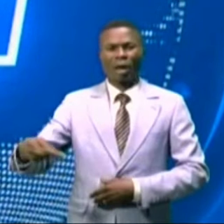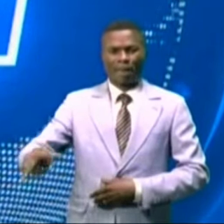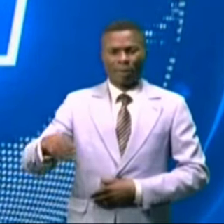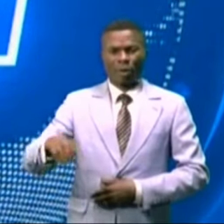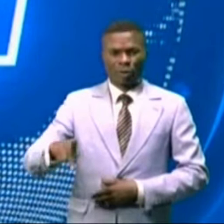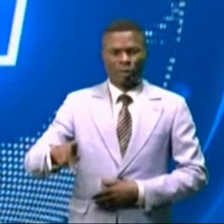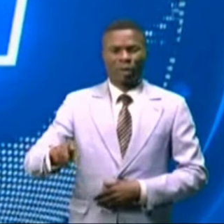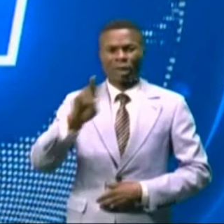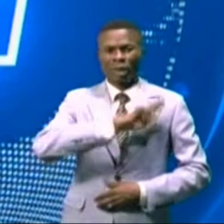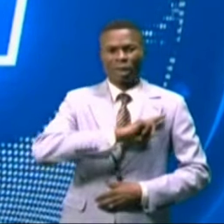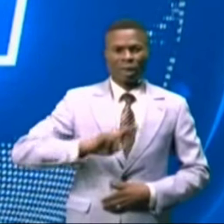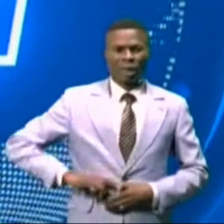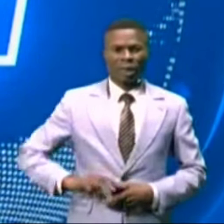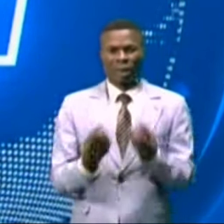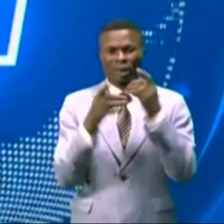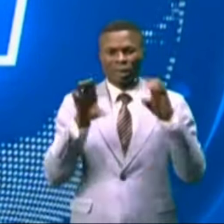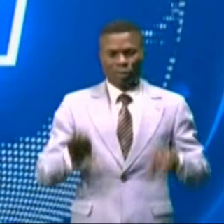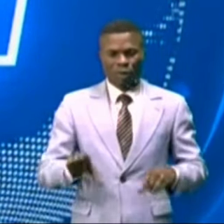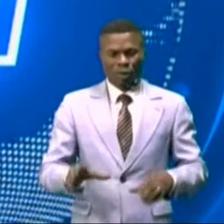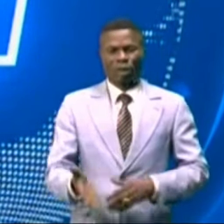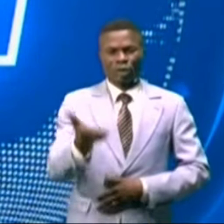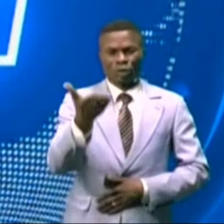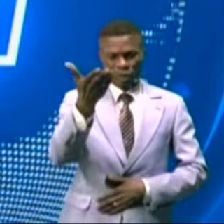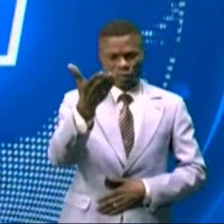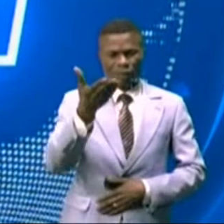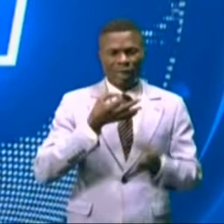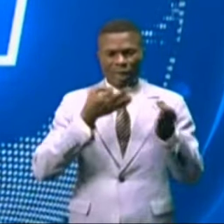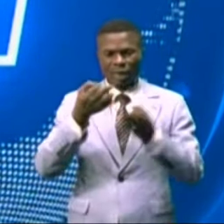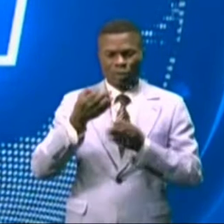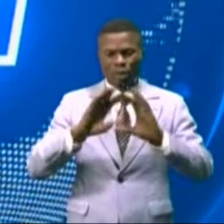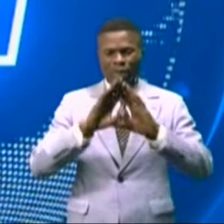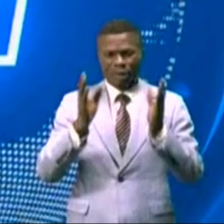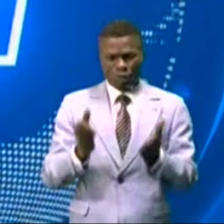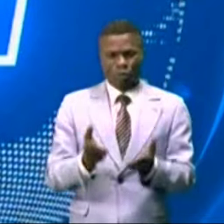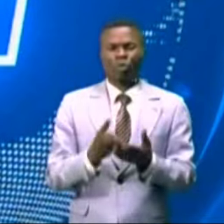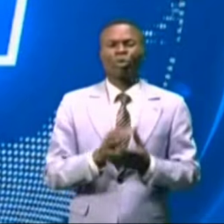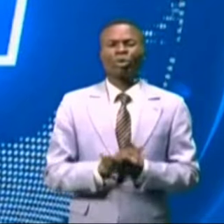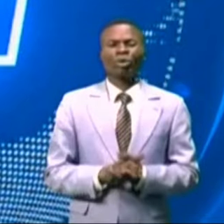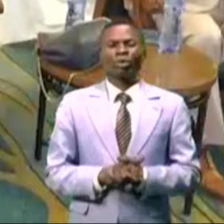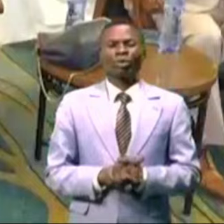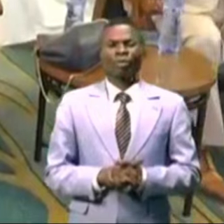provinces de la République. Suivez les détails dans ce reportage avec Gaëtan Magalanou.